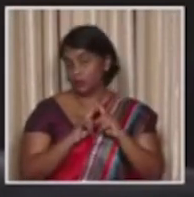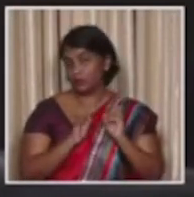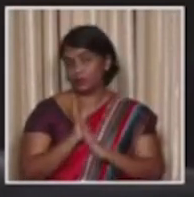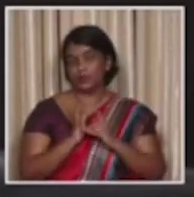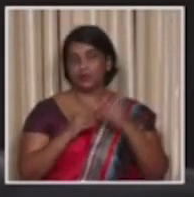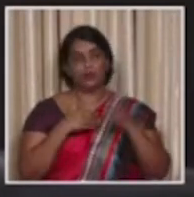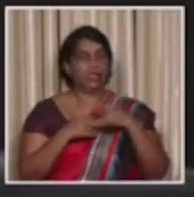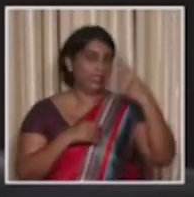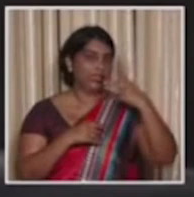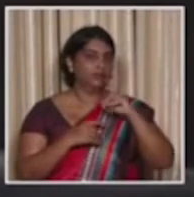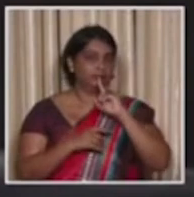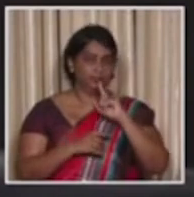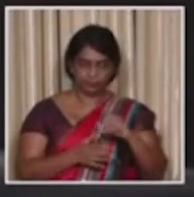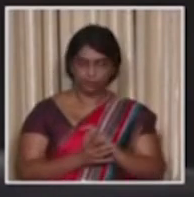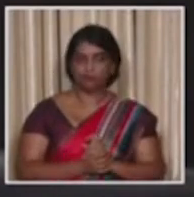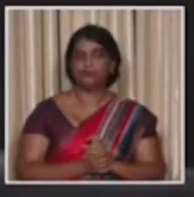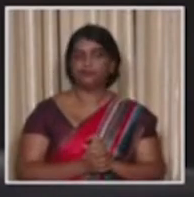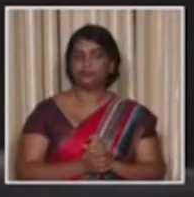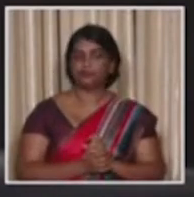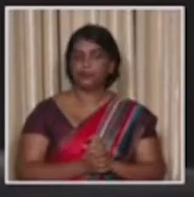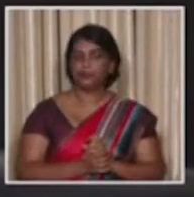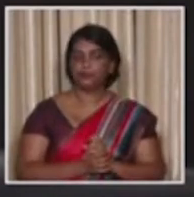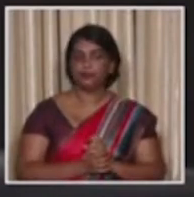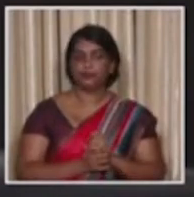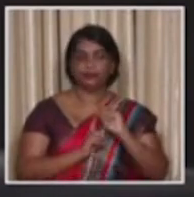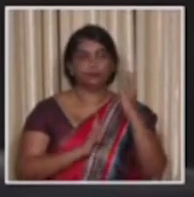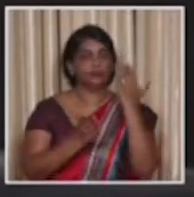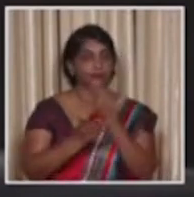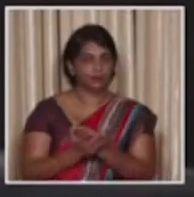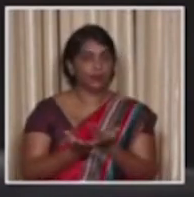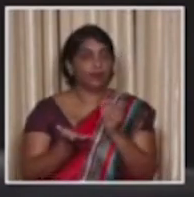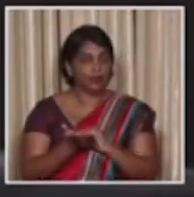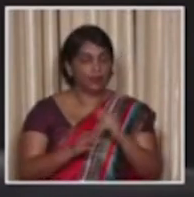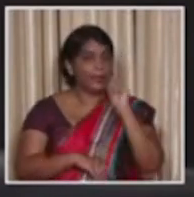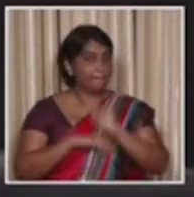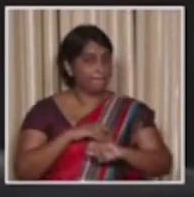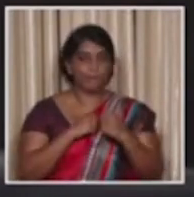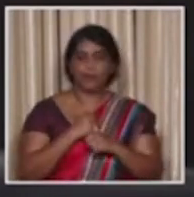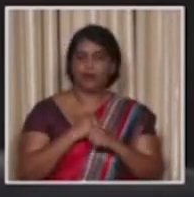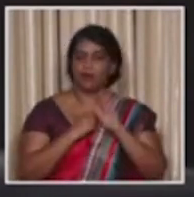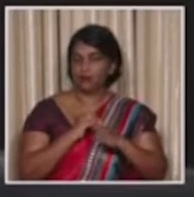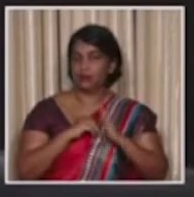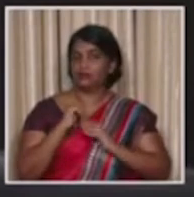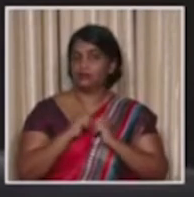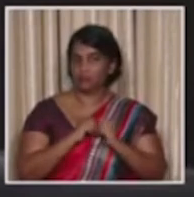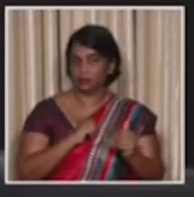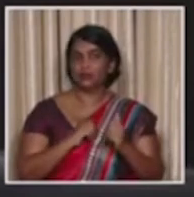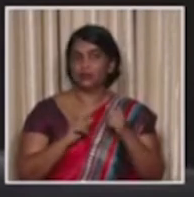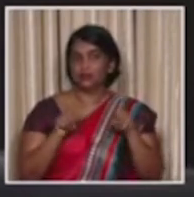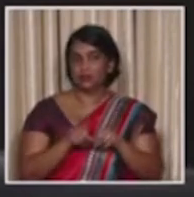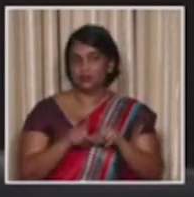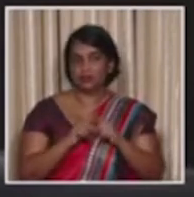දෙක වශයෙන් මං ඉදිරිපත් කරනවා, සභාගත කරනවා. තවද මෙම සැලසුම් සකස් කිරීමේ කාර්යයට